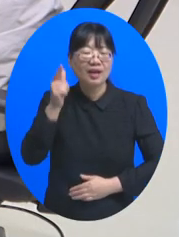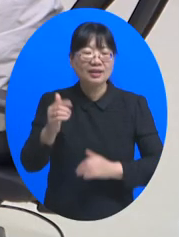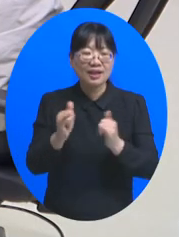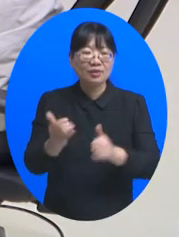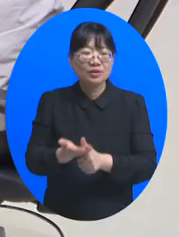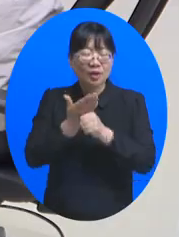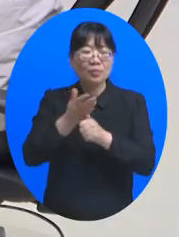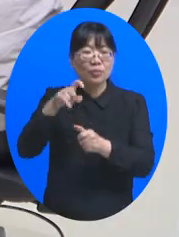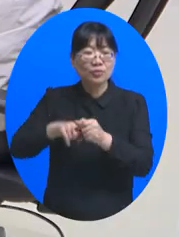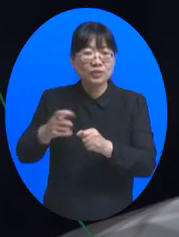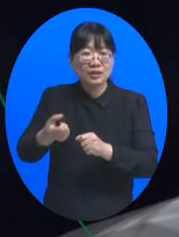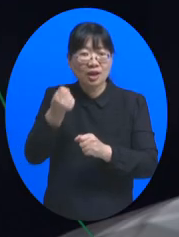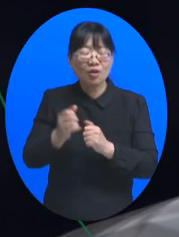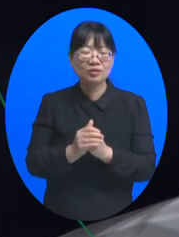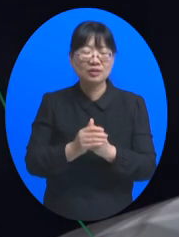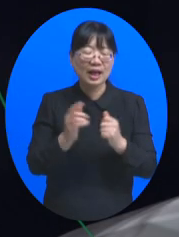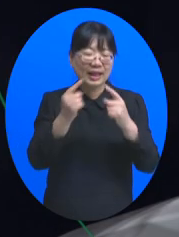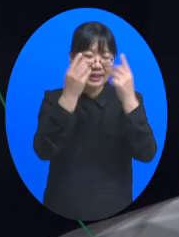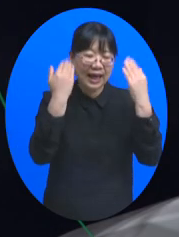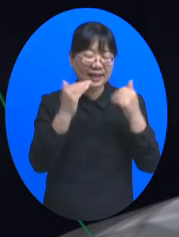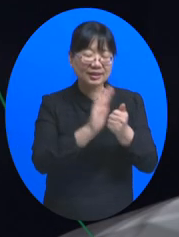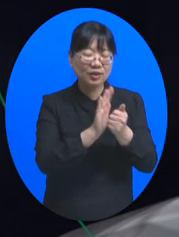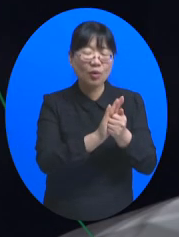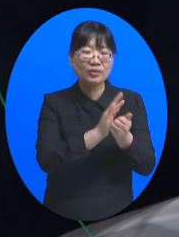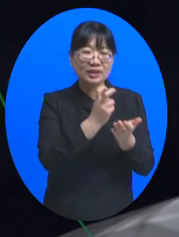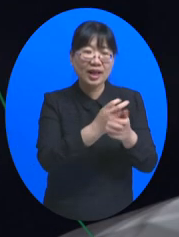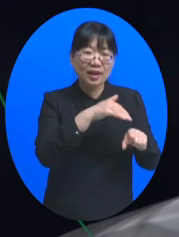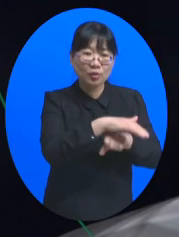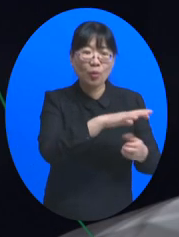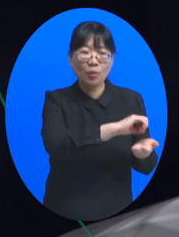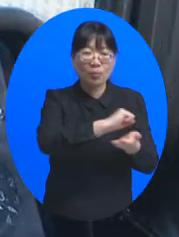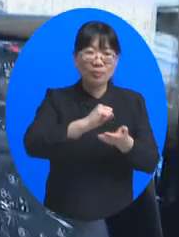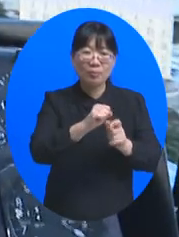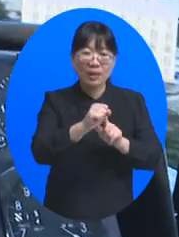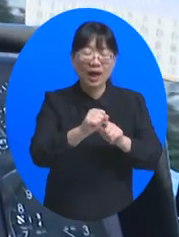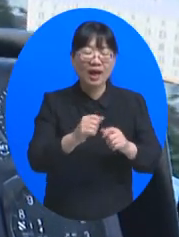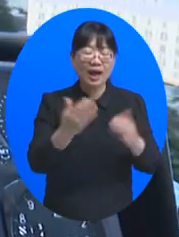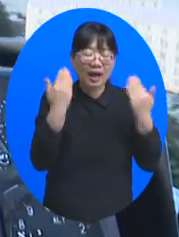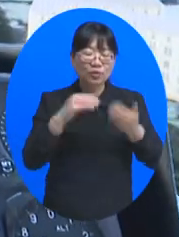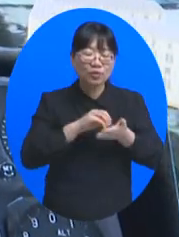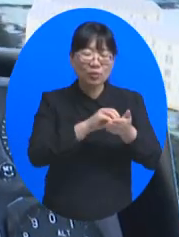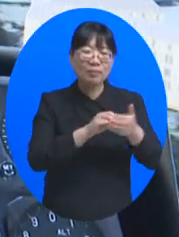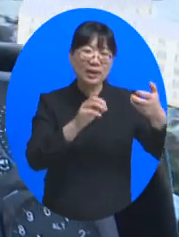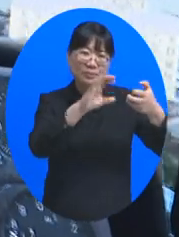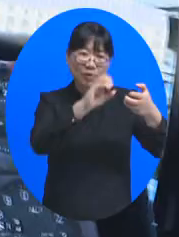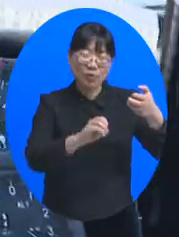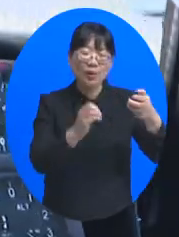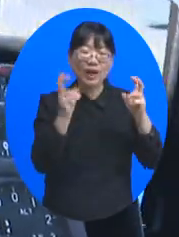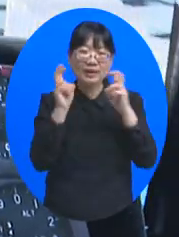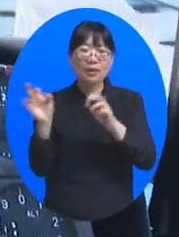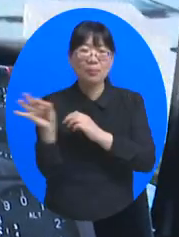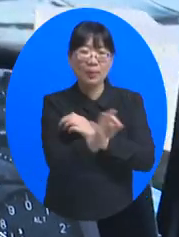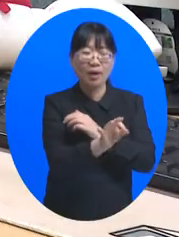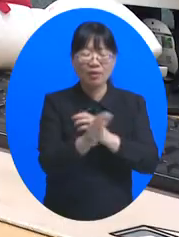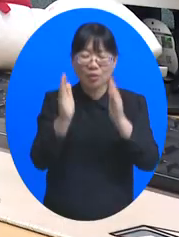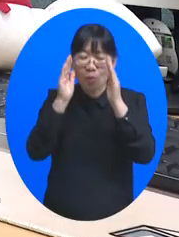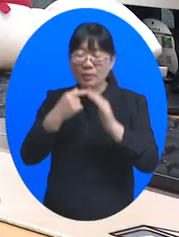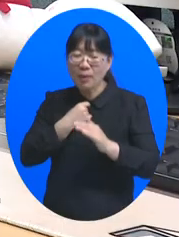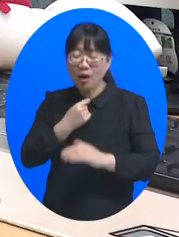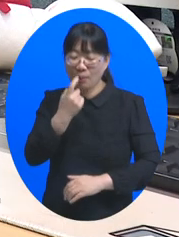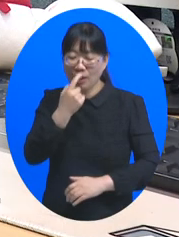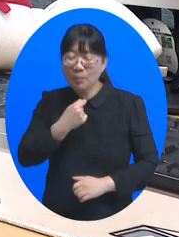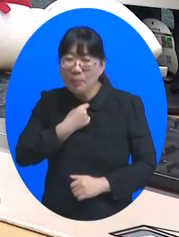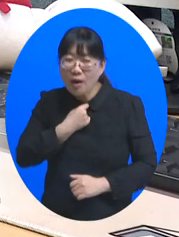하자는 취지로 학사 지원 제도를 만들어 등록금을 80%까지 회사에서 대줍니다. 제가 공부하고 싶은